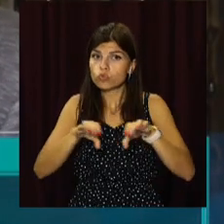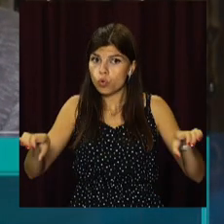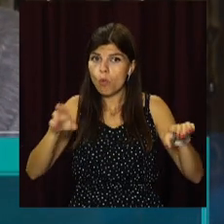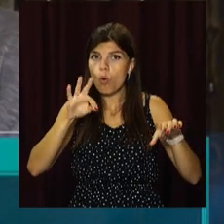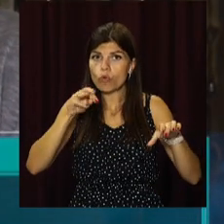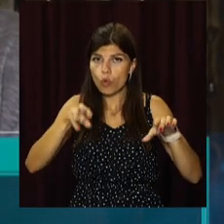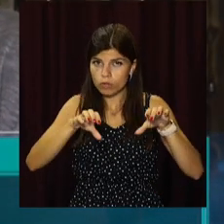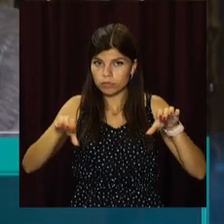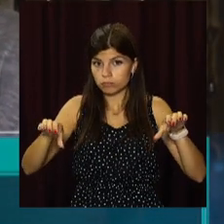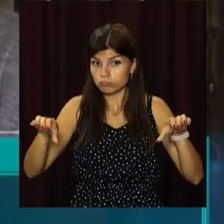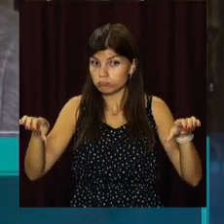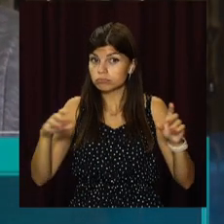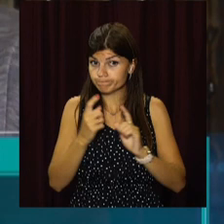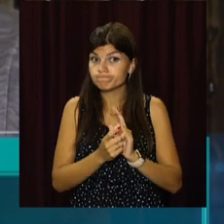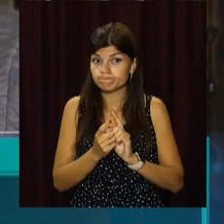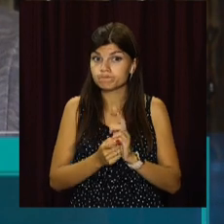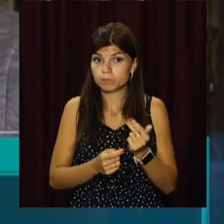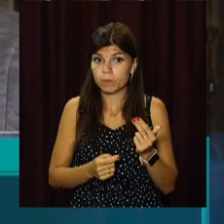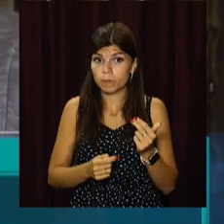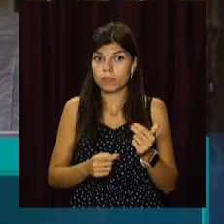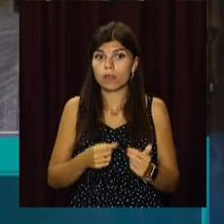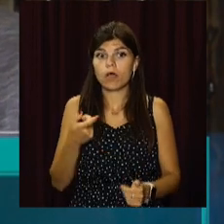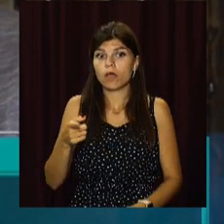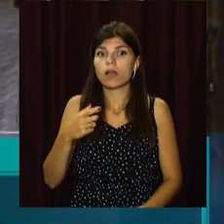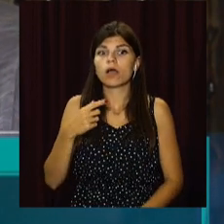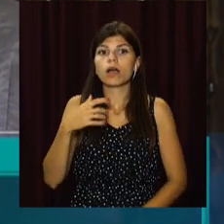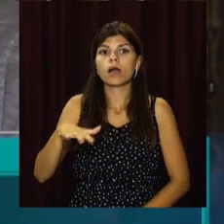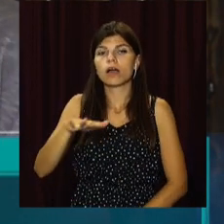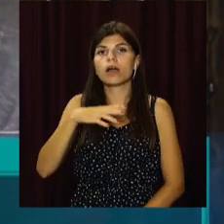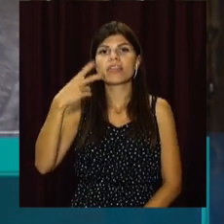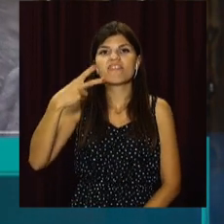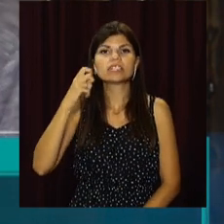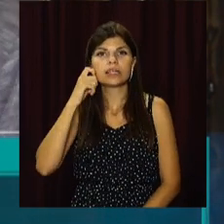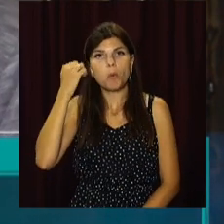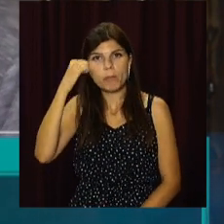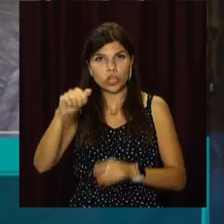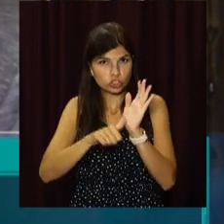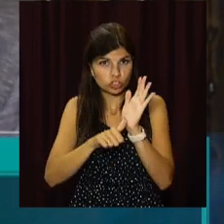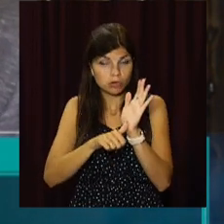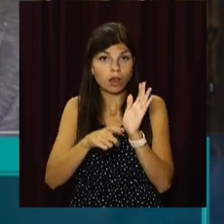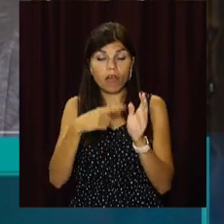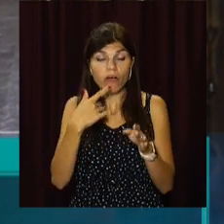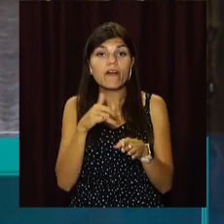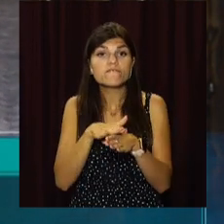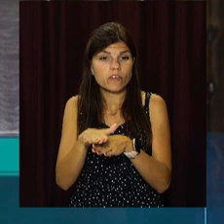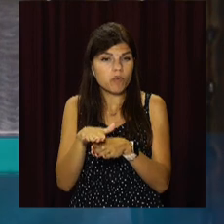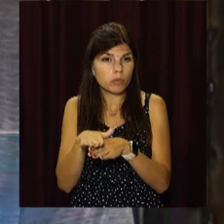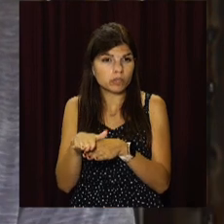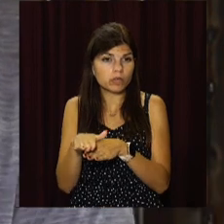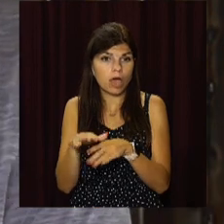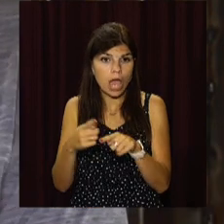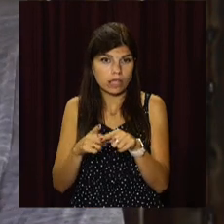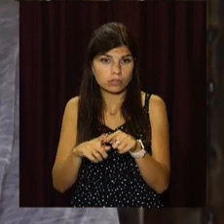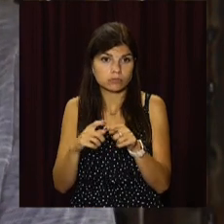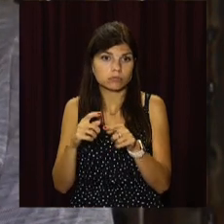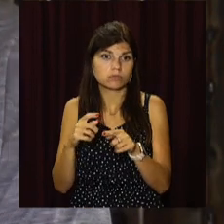котла НИИ-105 в котельной 20 лет Победы 36. И выполняется обмуровка этого котла